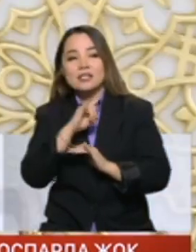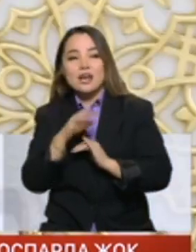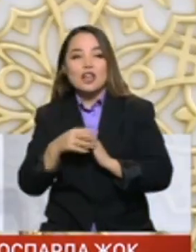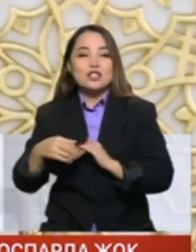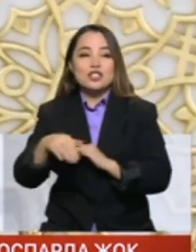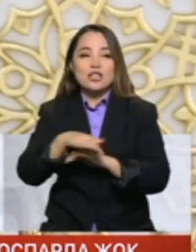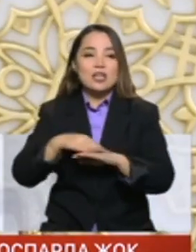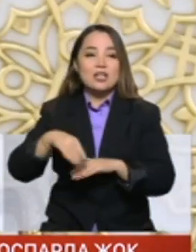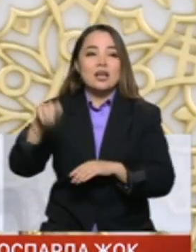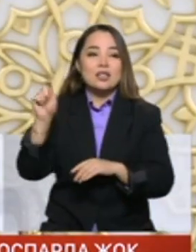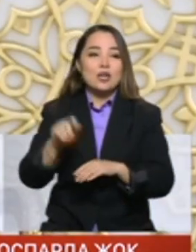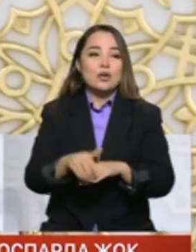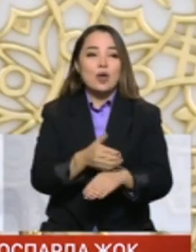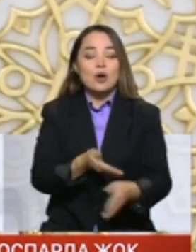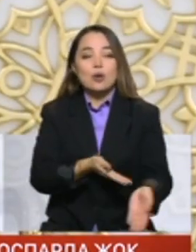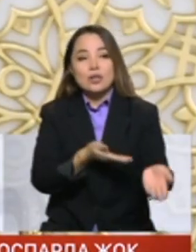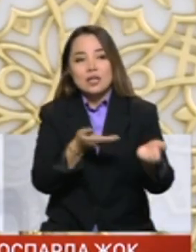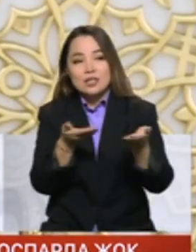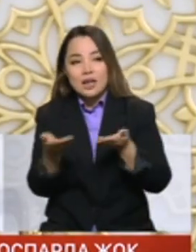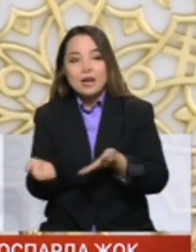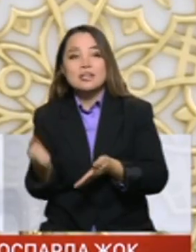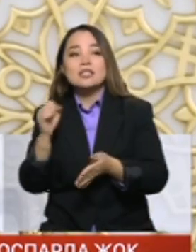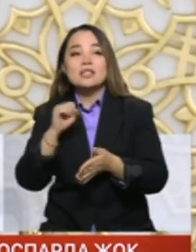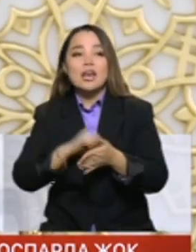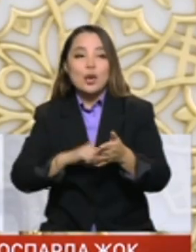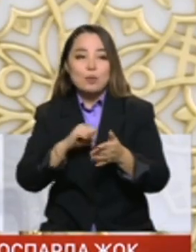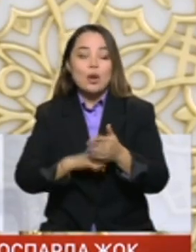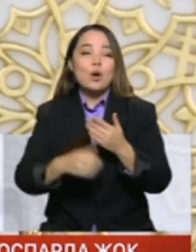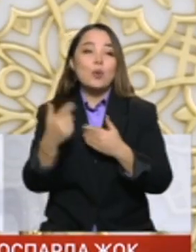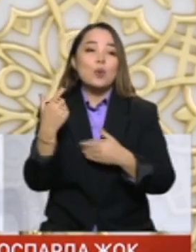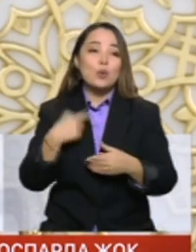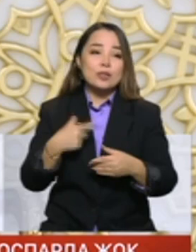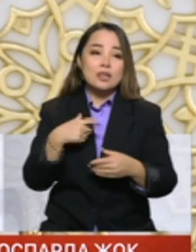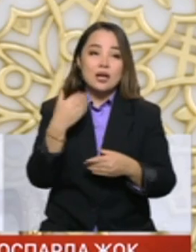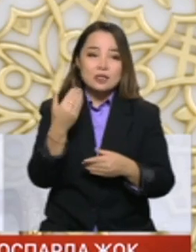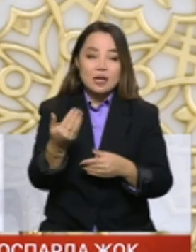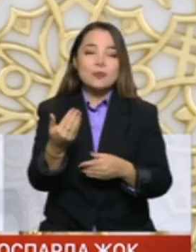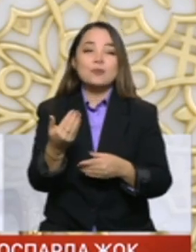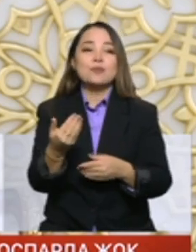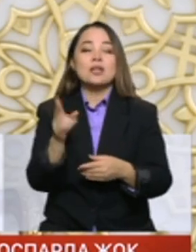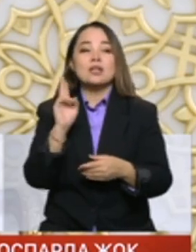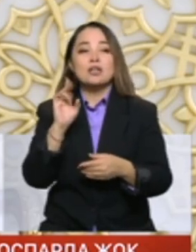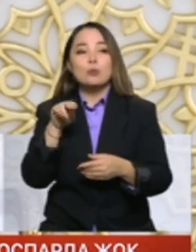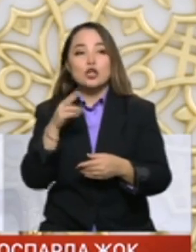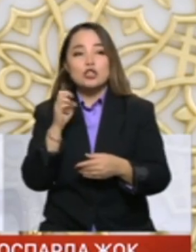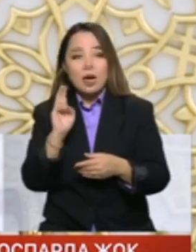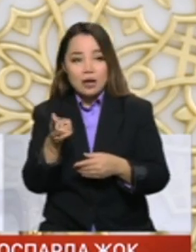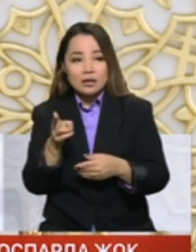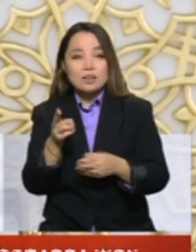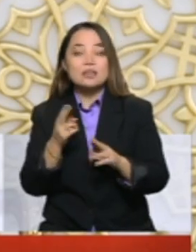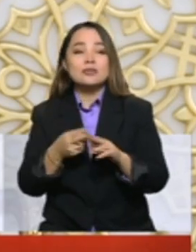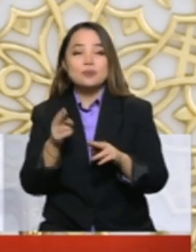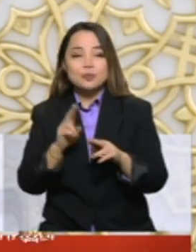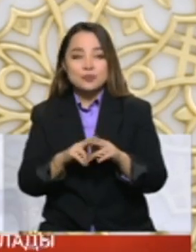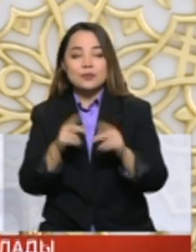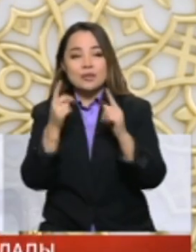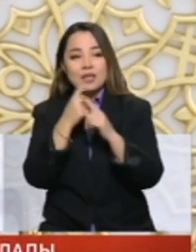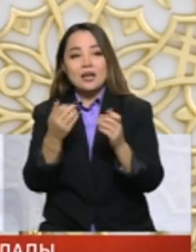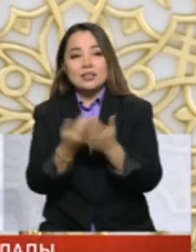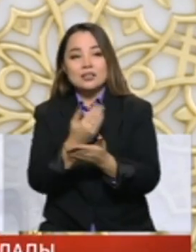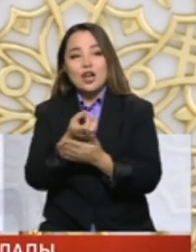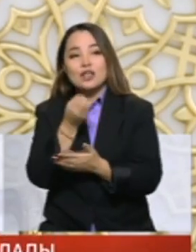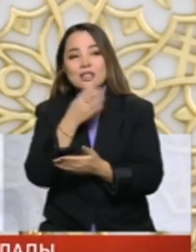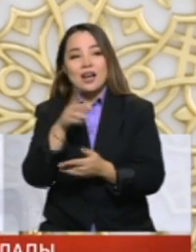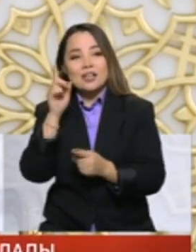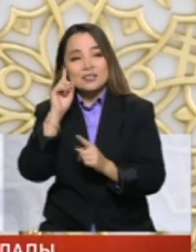деп айтқым келеді. Себебі өзіңіз қыпшақсыз. Бұл деректі қазақтар